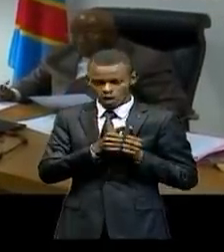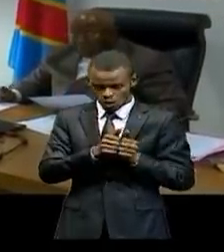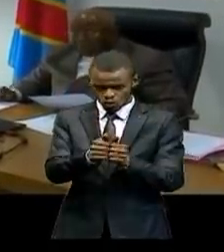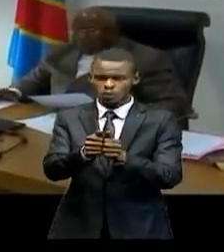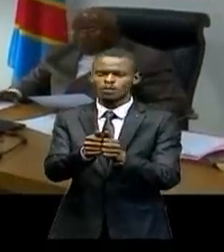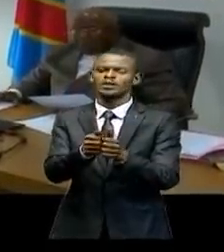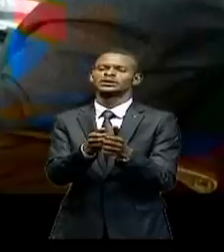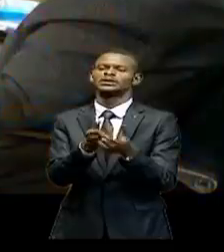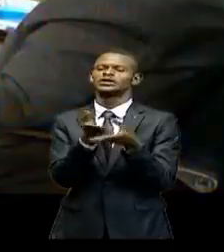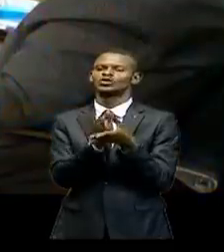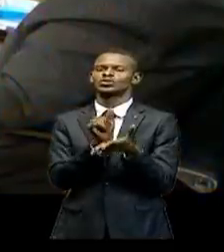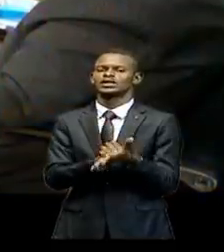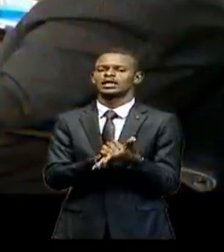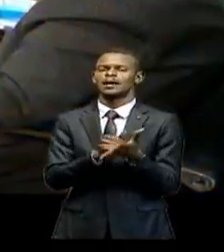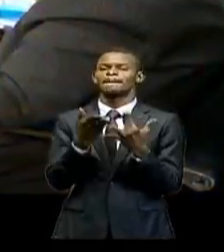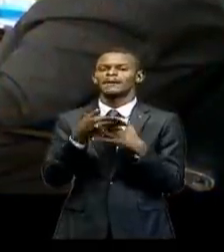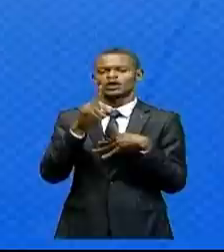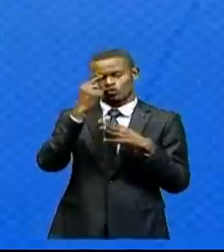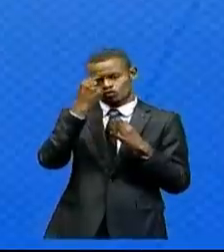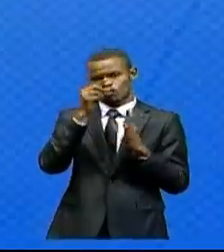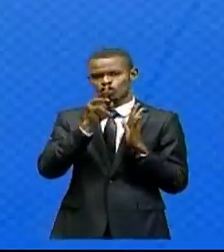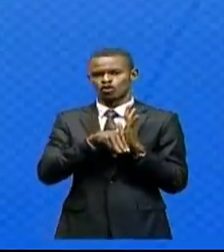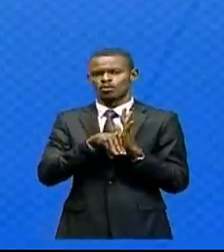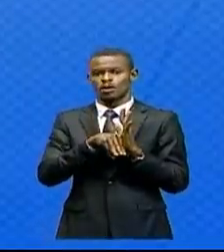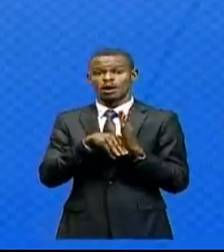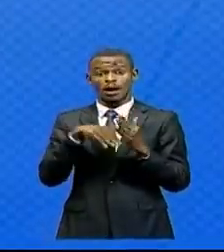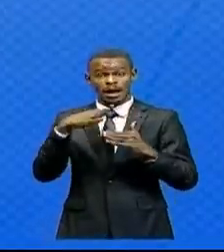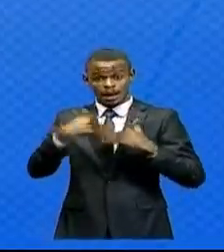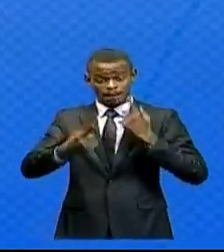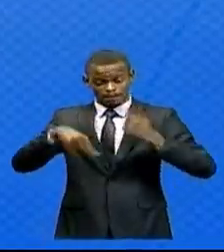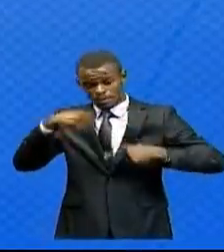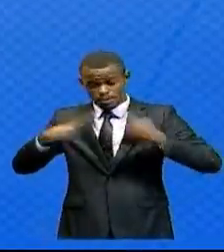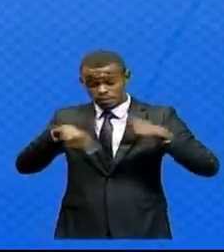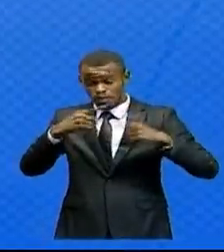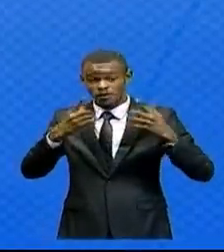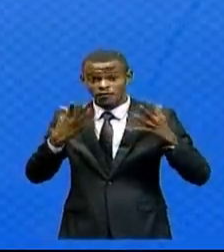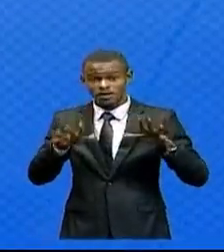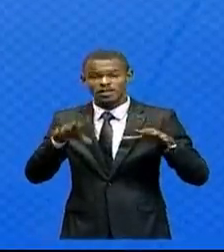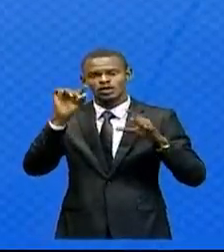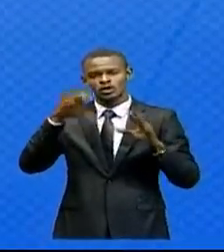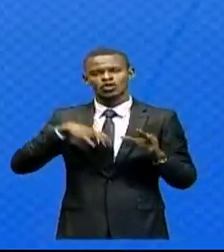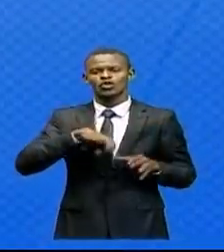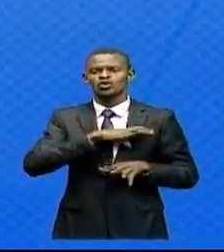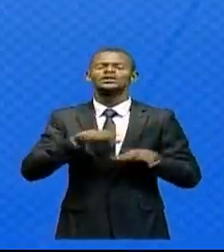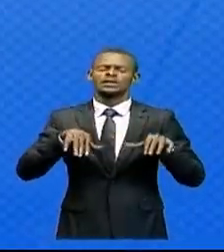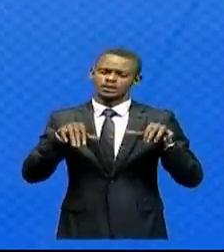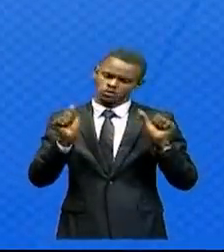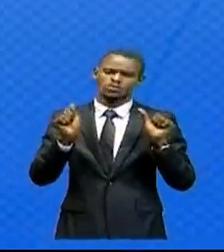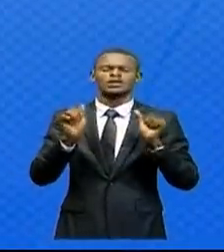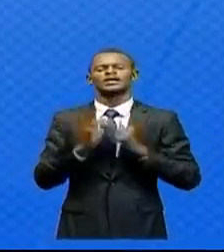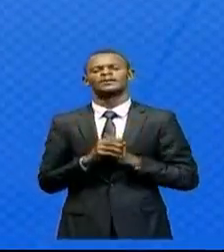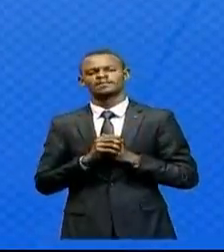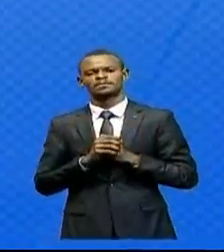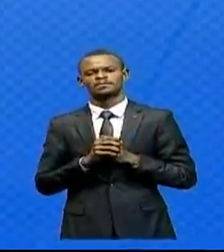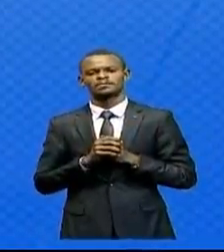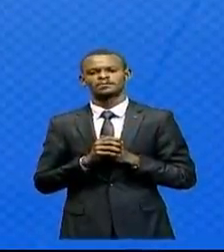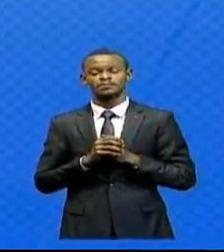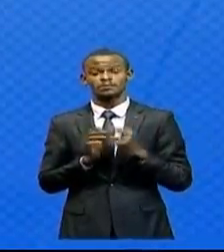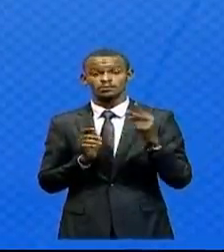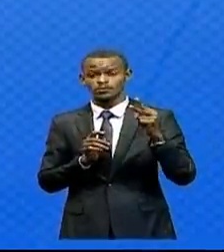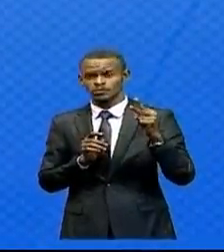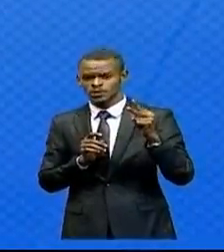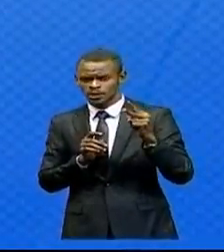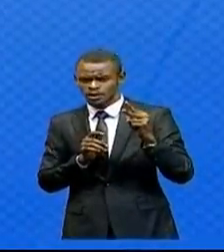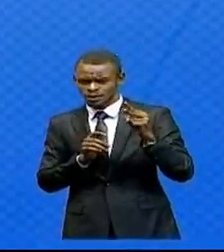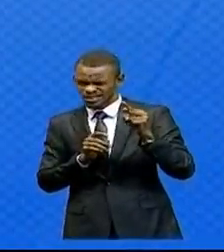gouvernement. Après débat et délibération, le Conseil a adopté ces dossiers. Deux